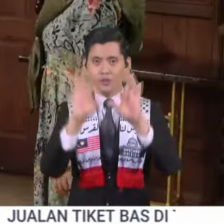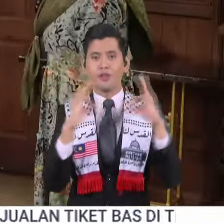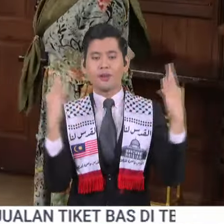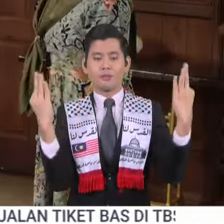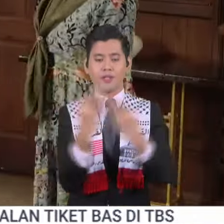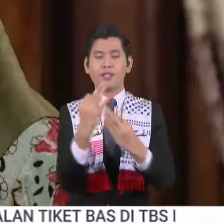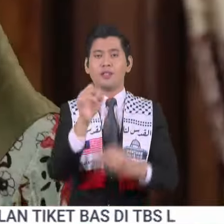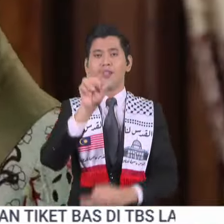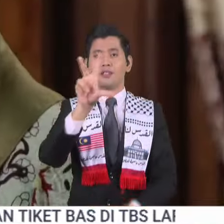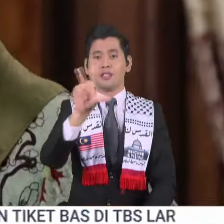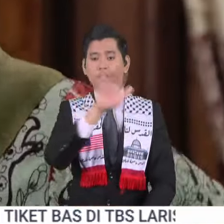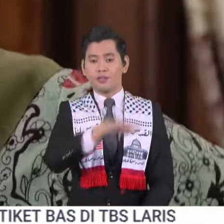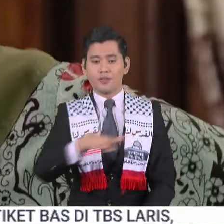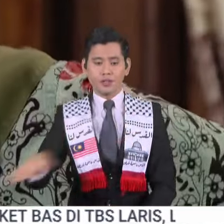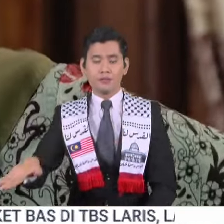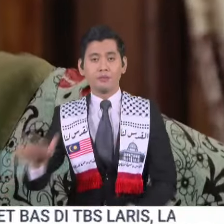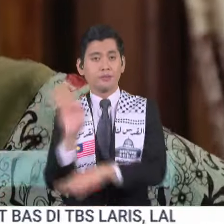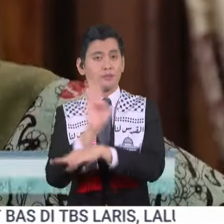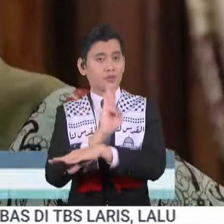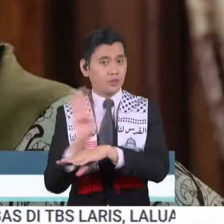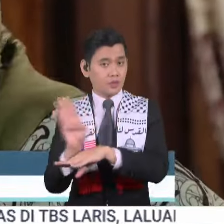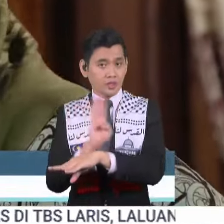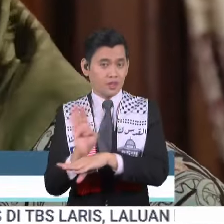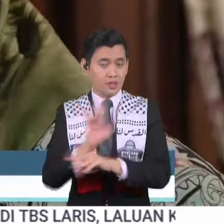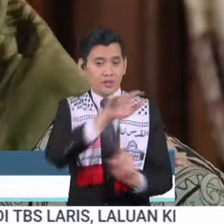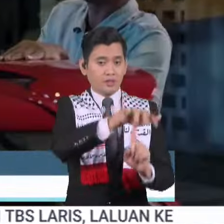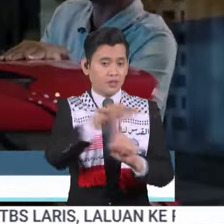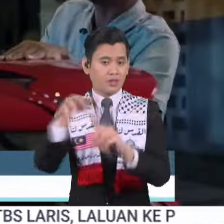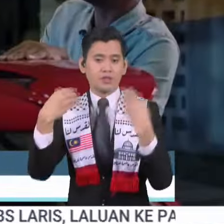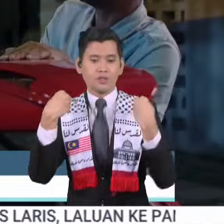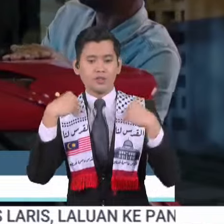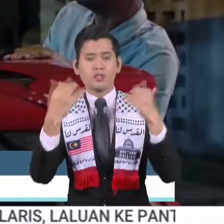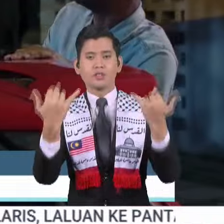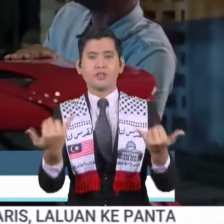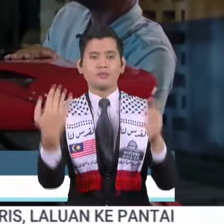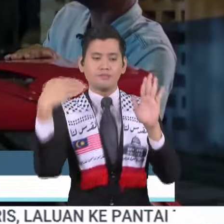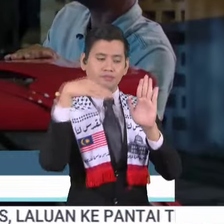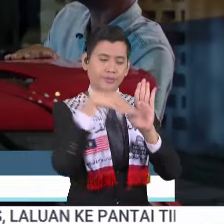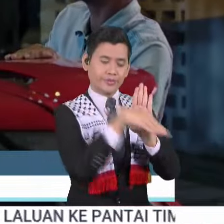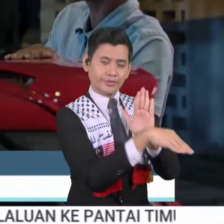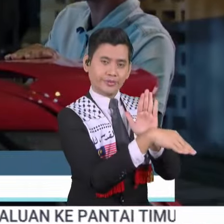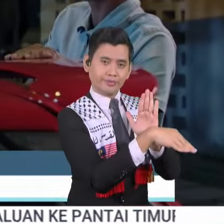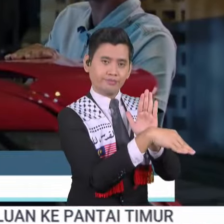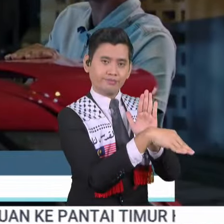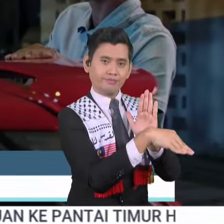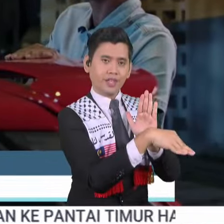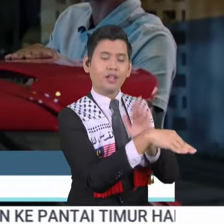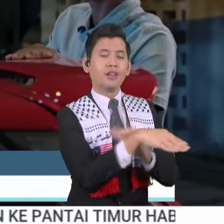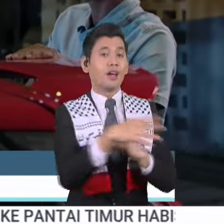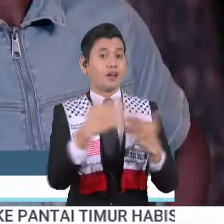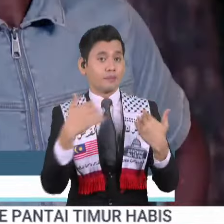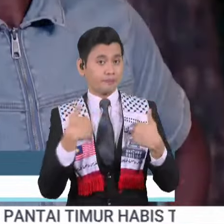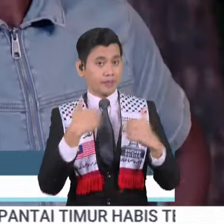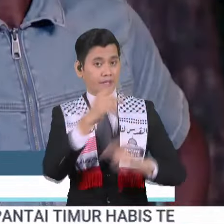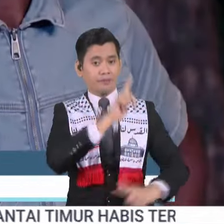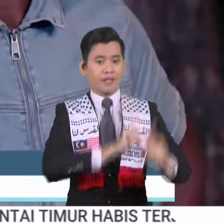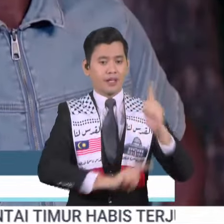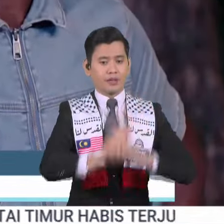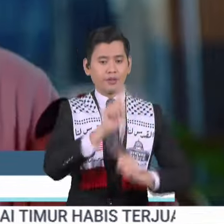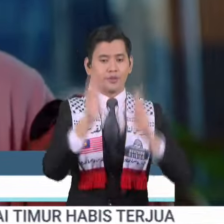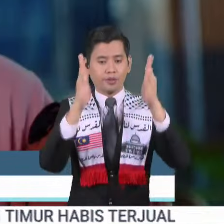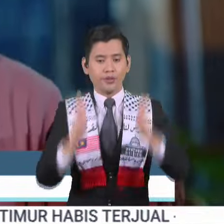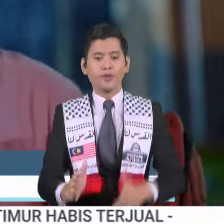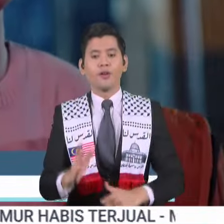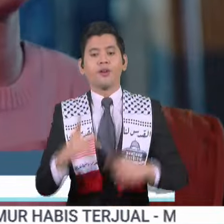beradik yang merupakan peniaga Bazar Ramadan yang merasakan jualan perniagaan mereka kurang memberangsangkan. Ia dibarisi gandingan pelakon